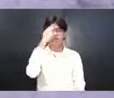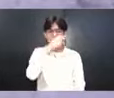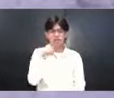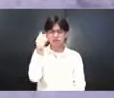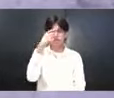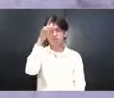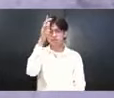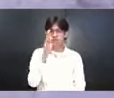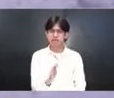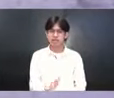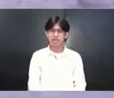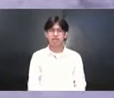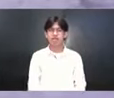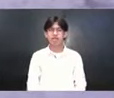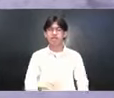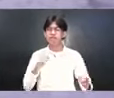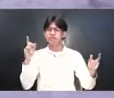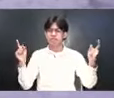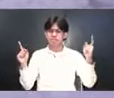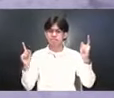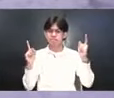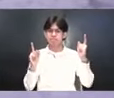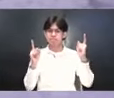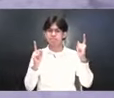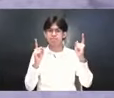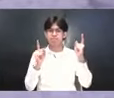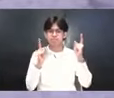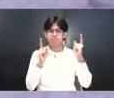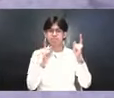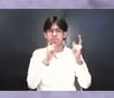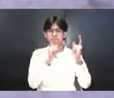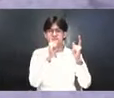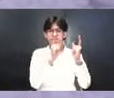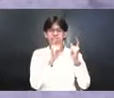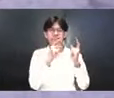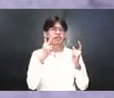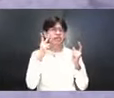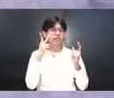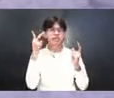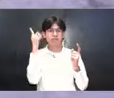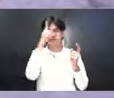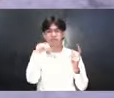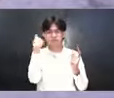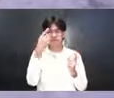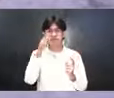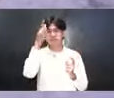Kasi lumalapit ka na muli sa Kanya.